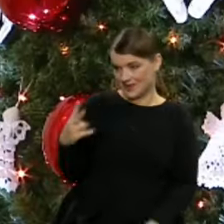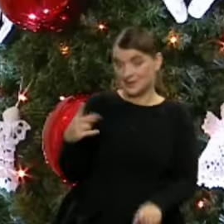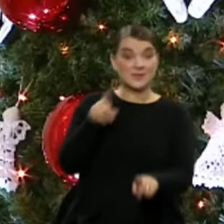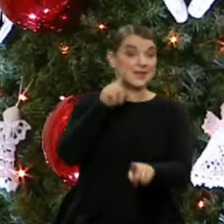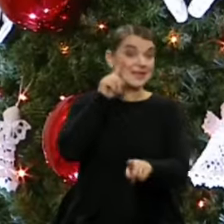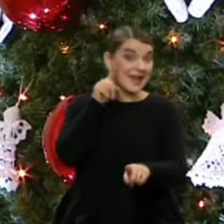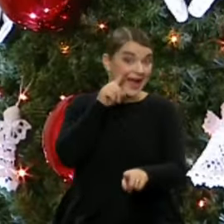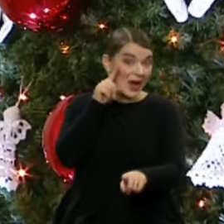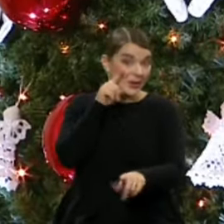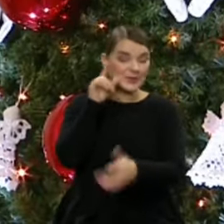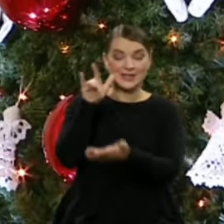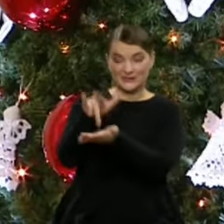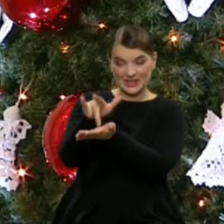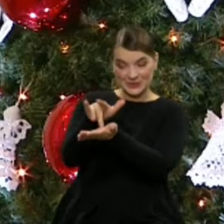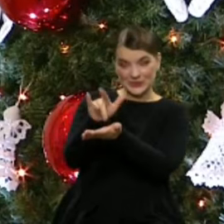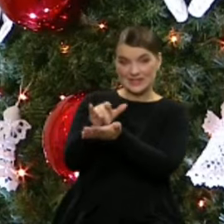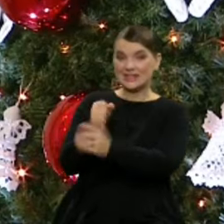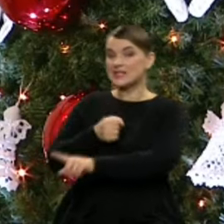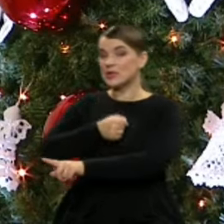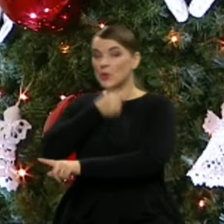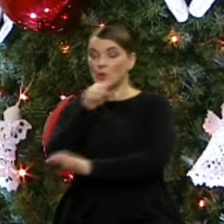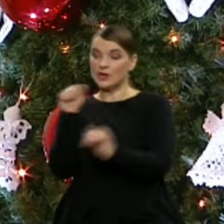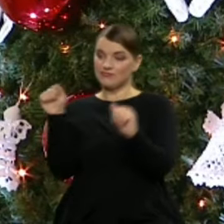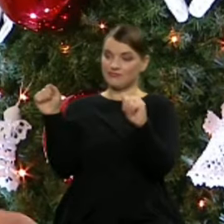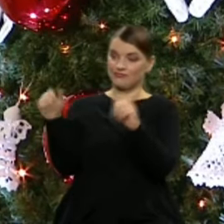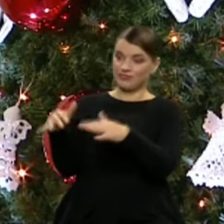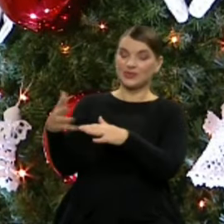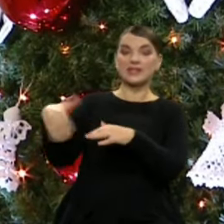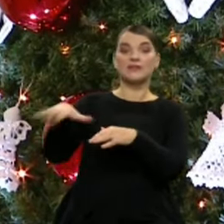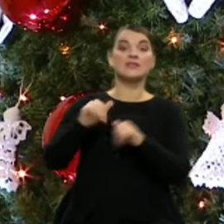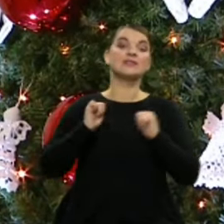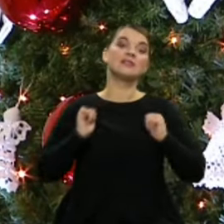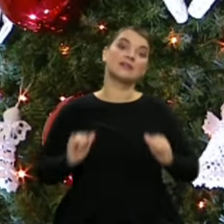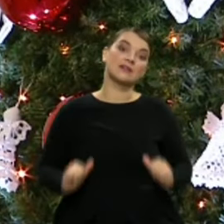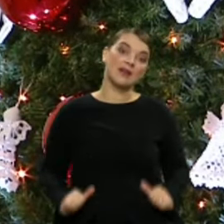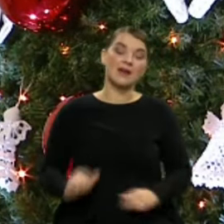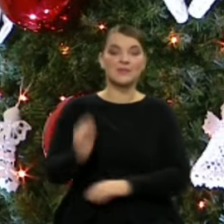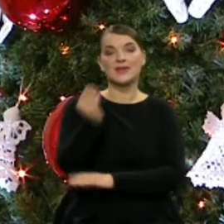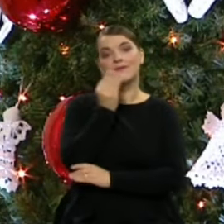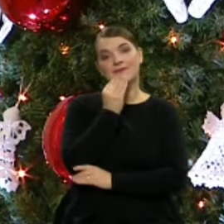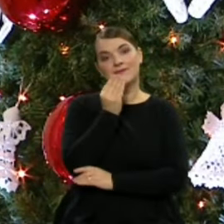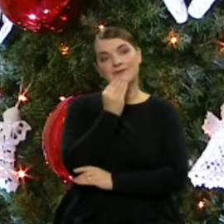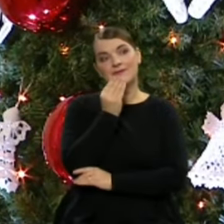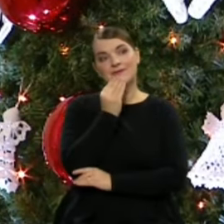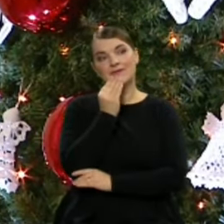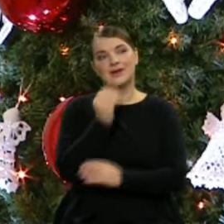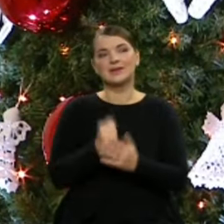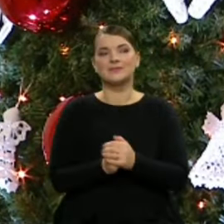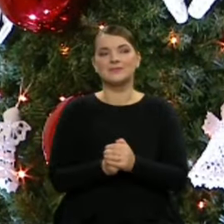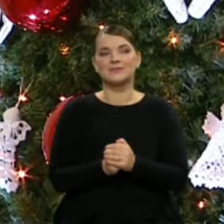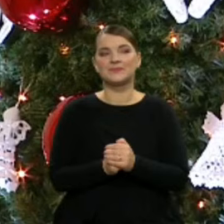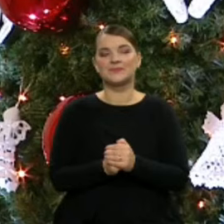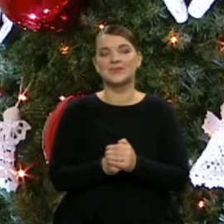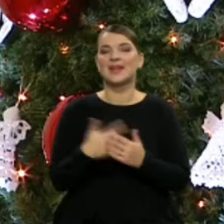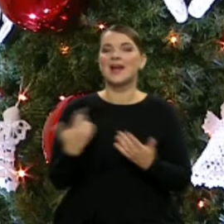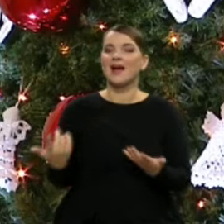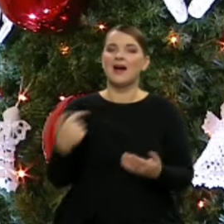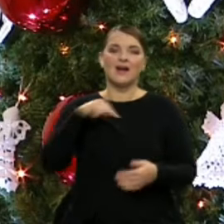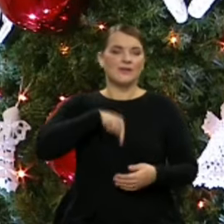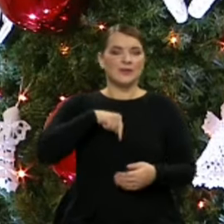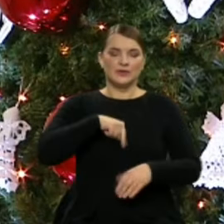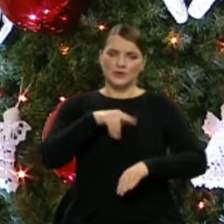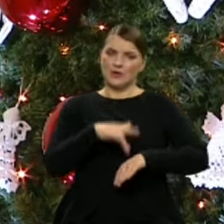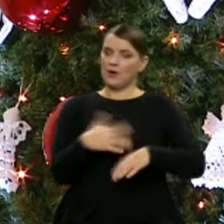Jaunąją, vidurinėje, senelius ir ramiai vakarieniaujančius. Man tai visada palikdavo tokį stiprų